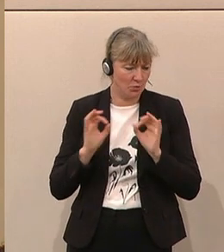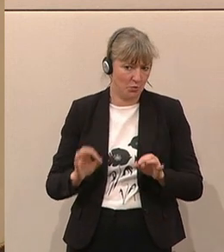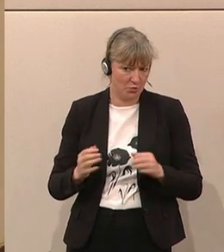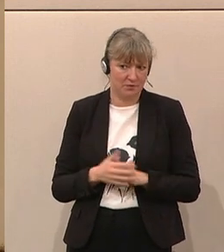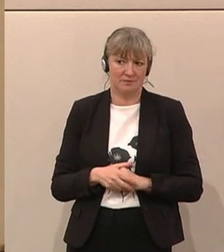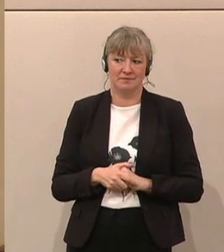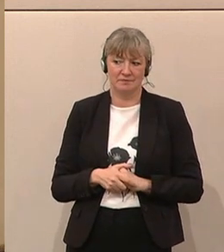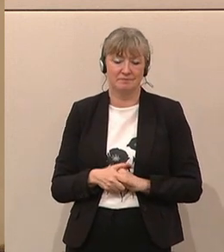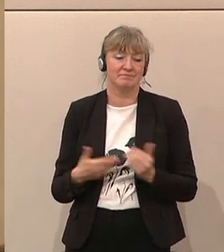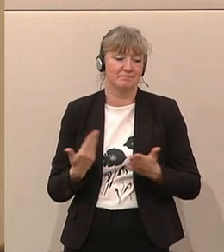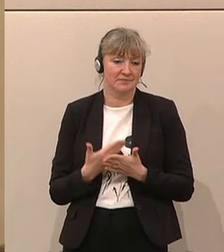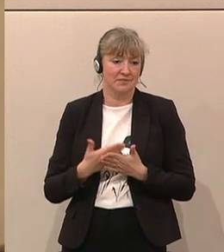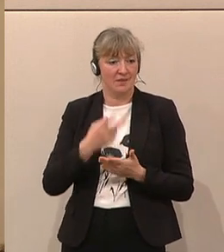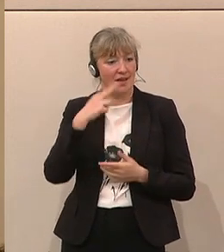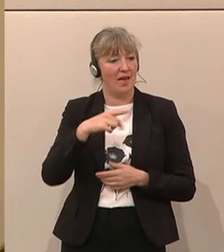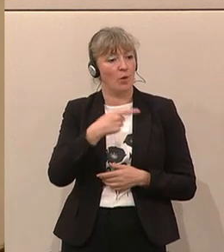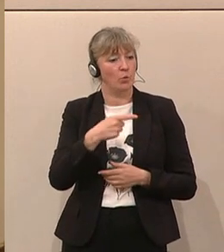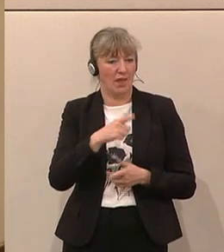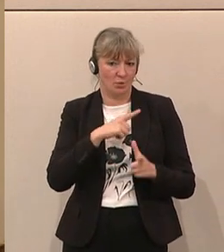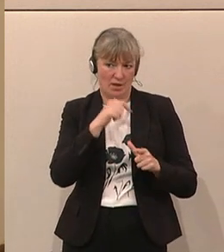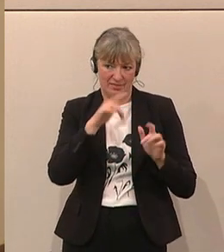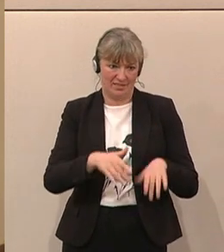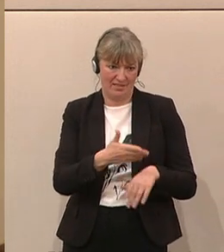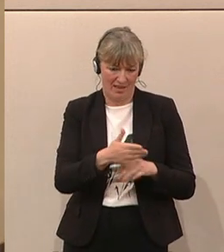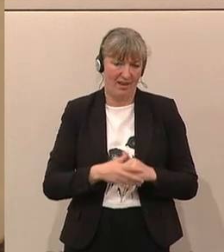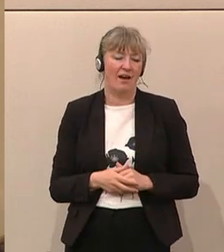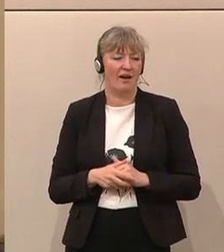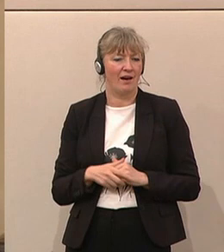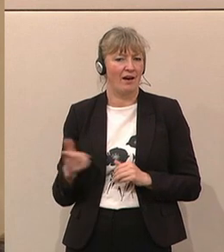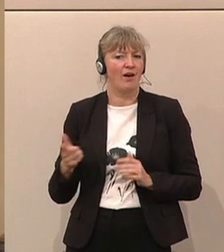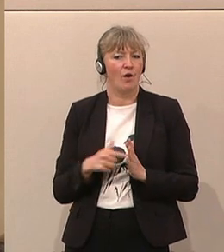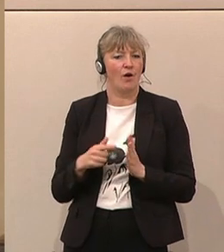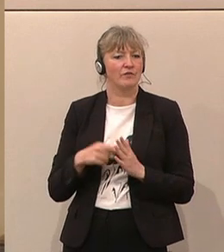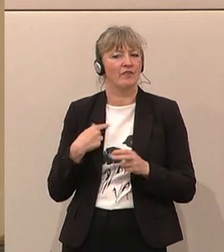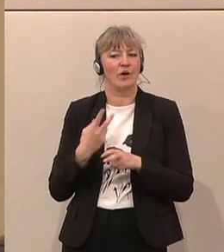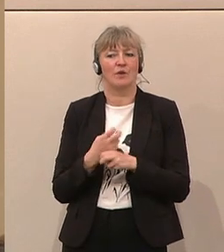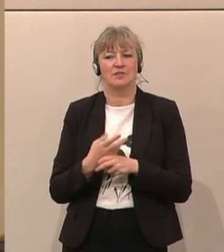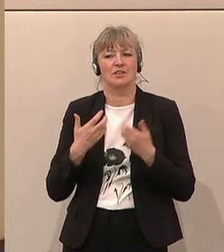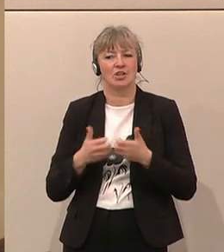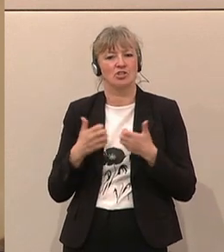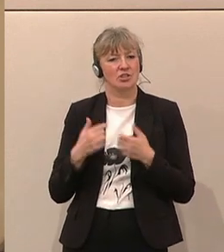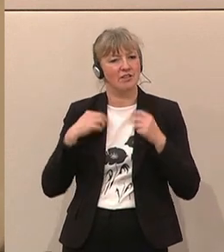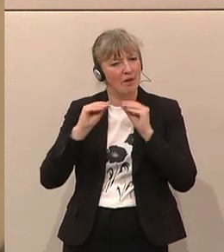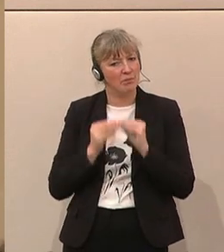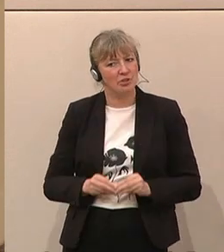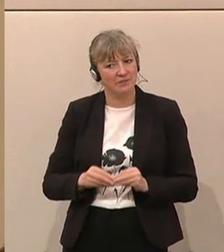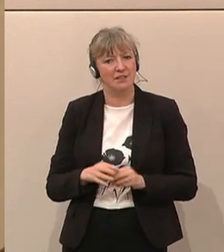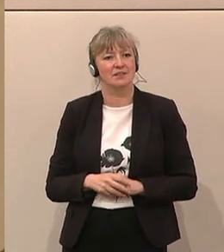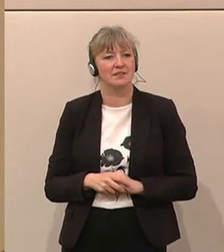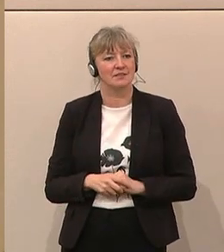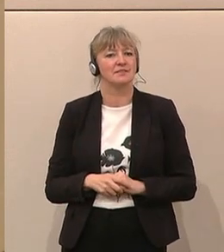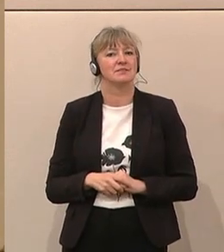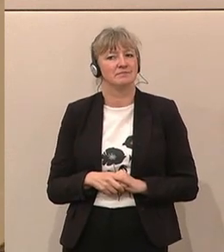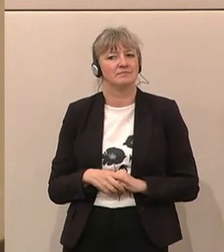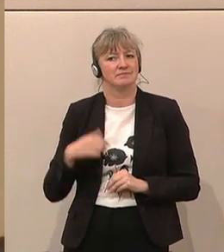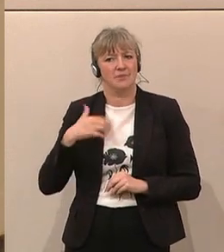Beziehungen steht. Und der Herr Gudenus, er ist leider nicht im Saal, der sich so oftmals mit der österreichischen Geschichte auseinandersetzt, die möchte